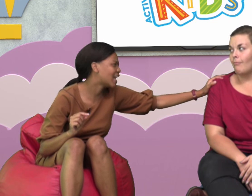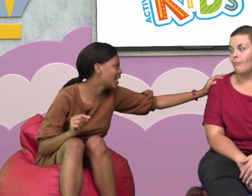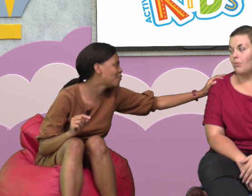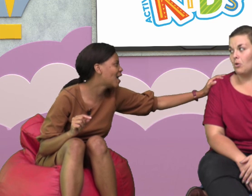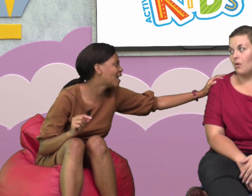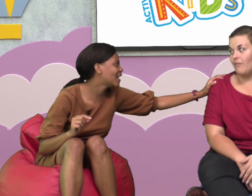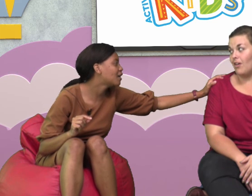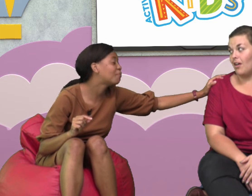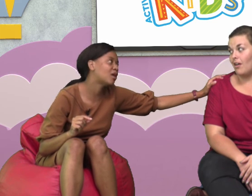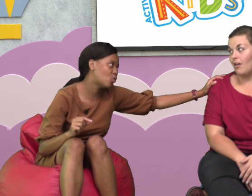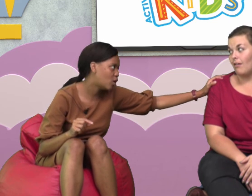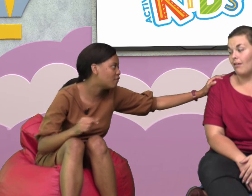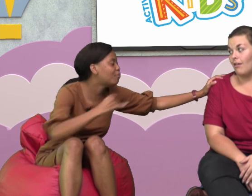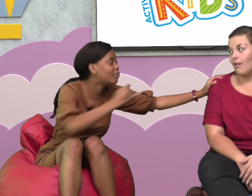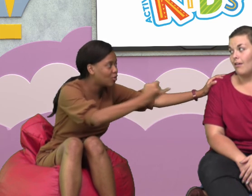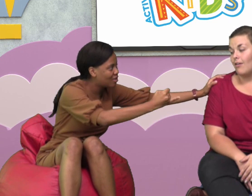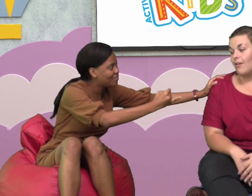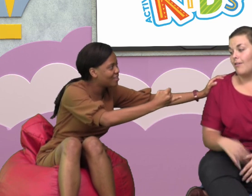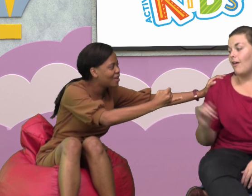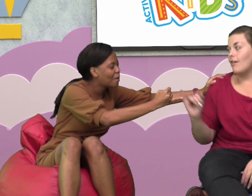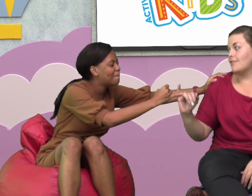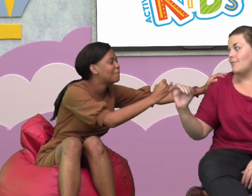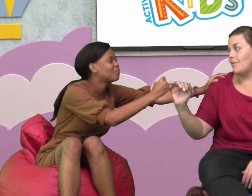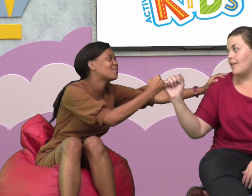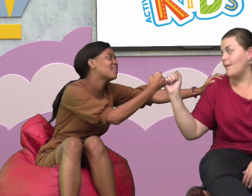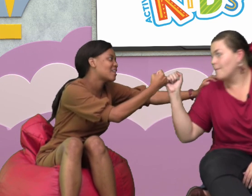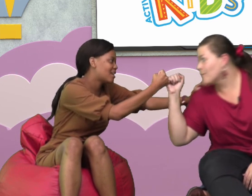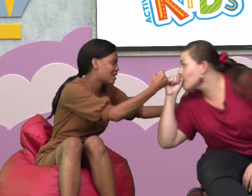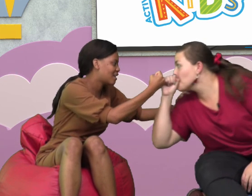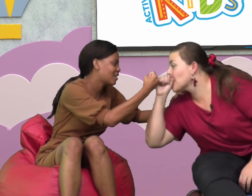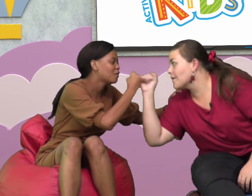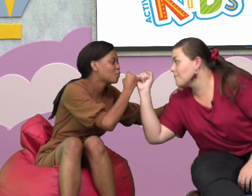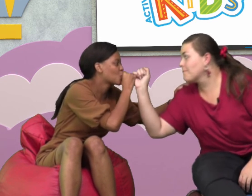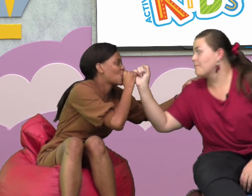So moet jy nie worry, beloof. Hasie ore.